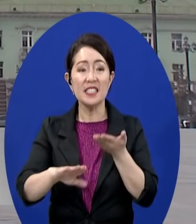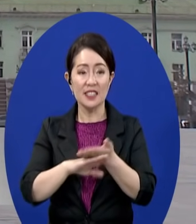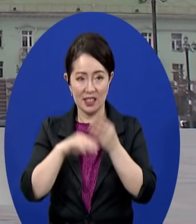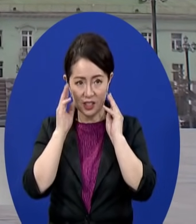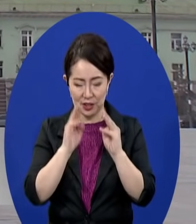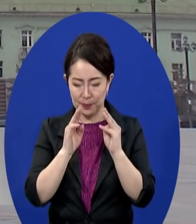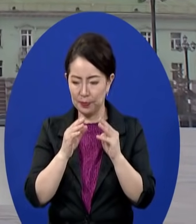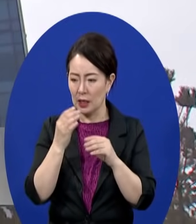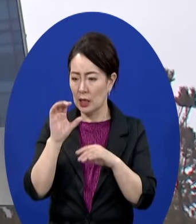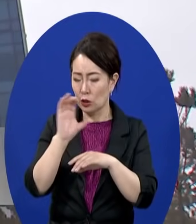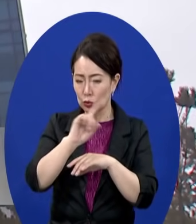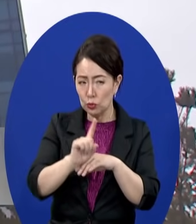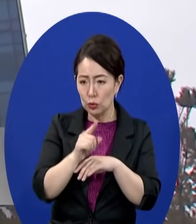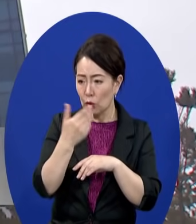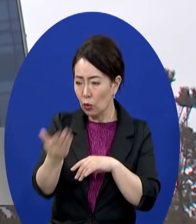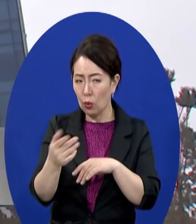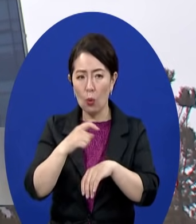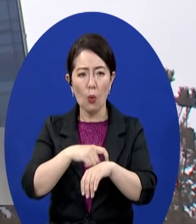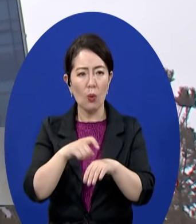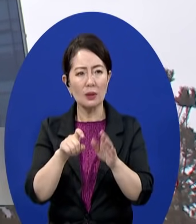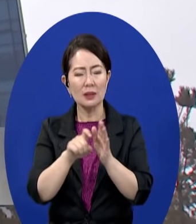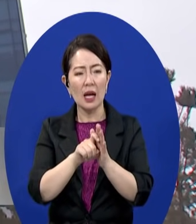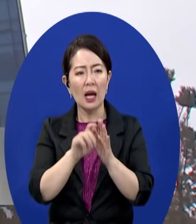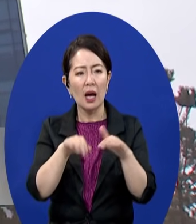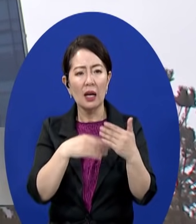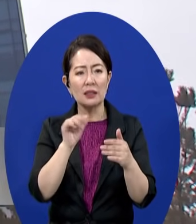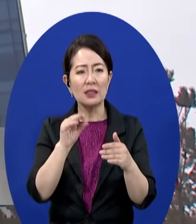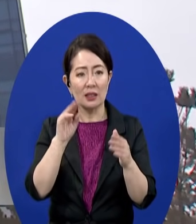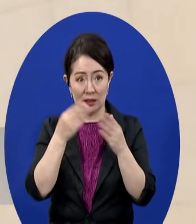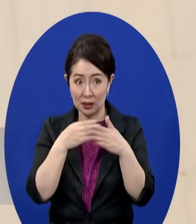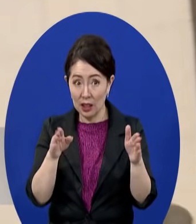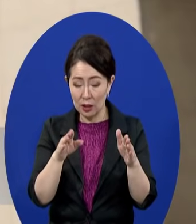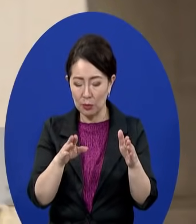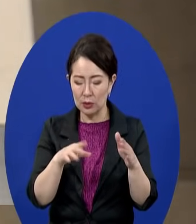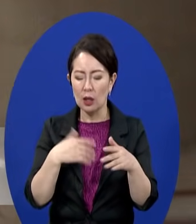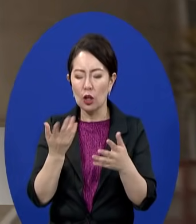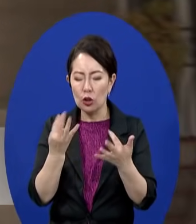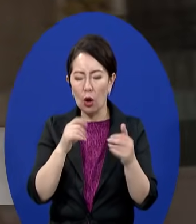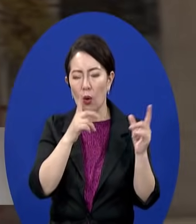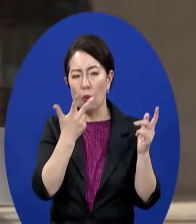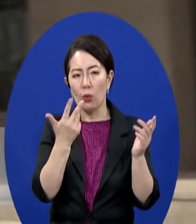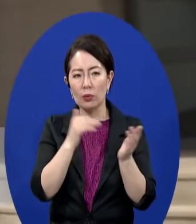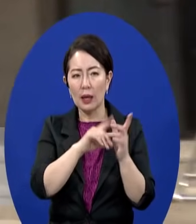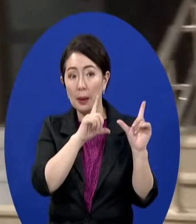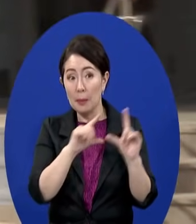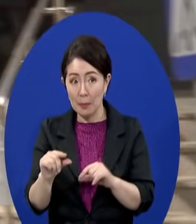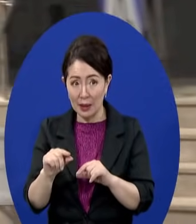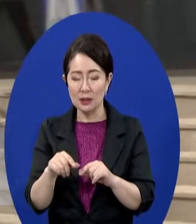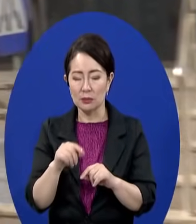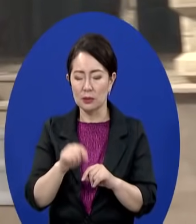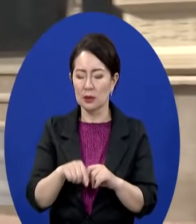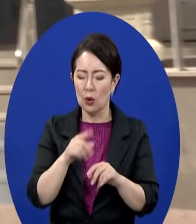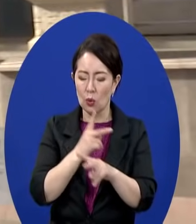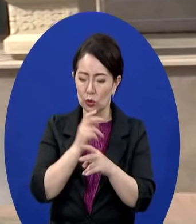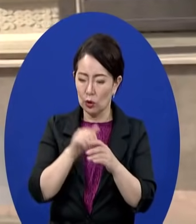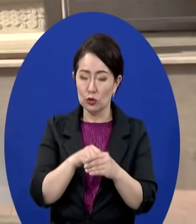салбарын зөвшөөрөл олгож байгаа хугацаа болоод үйл явцыг нээлттэй болгож, тоо хэмжээг нь 3 дахин багасгах залтууд энэ хуулийн шинжилэлд тусгагджээ. Өөрөөр хэлбэл